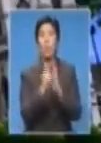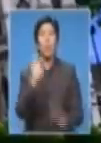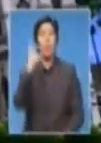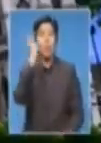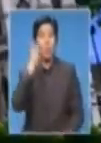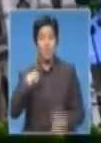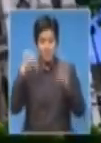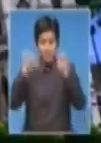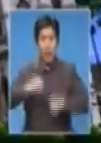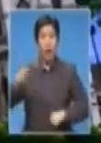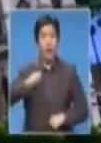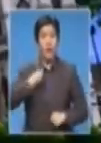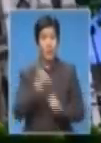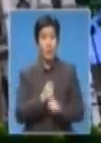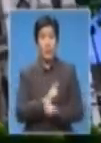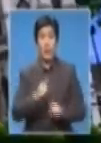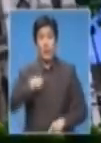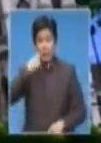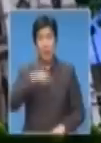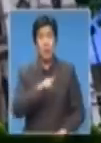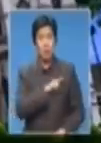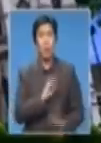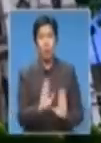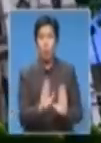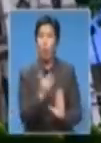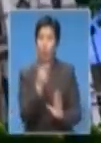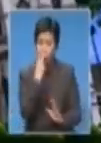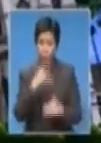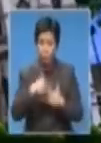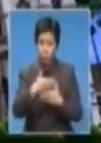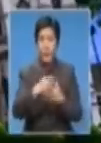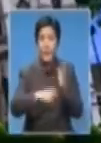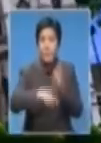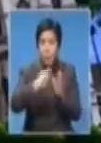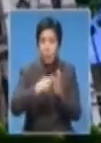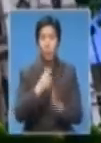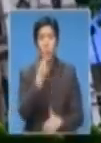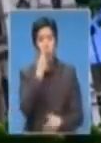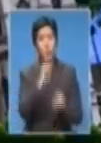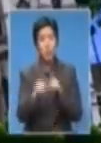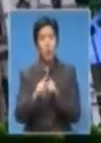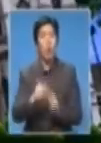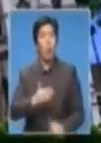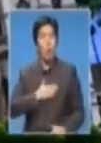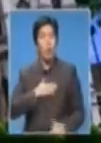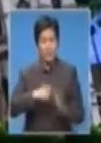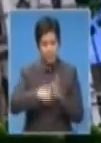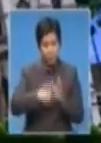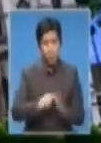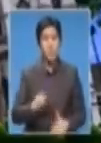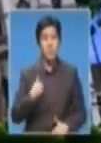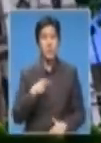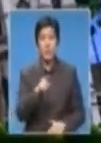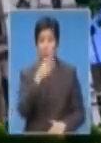ดนะแต่เรื่องการที่จะรับผิดชอบอะไรเงี้ยขอเขาว่ากันอีกทีนะตามเหตุผลและความจำเป็นนะครับของเราก็มีเยอะอยู่แล้วบางค